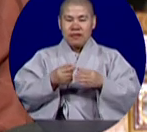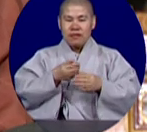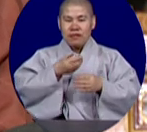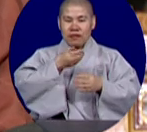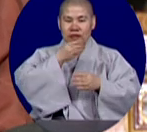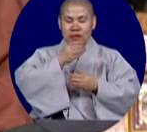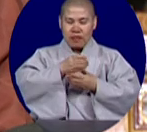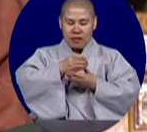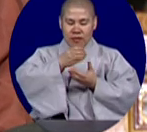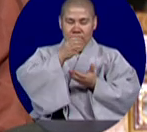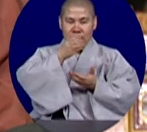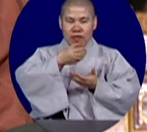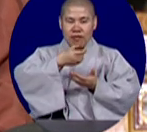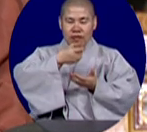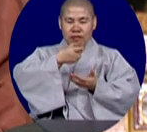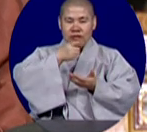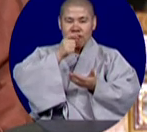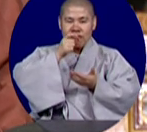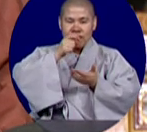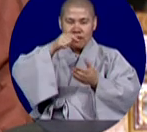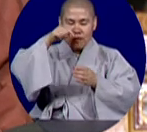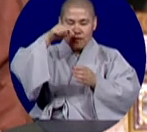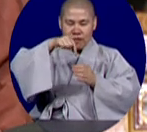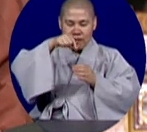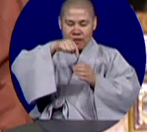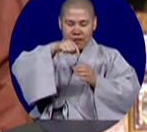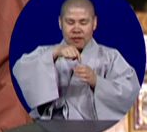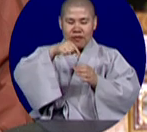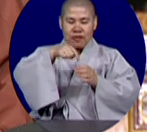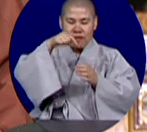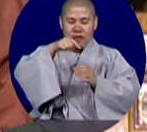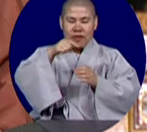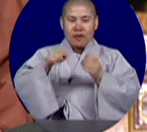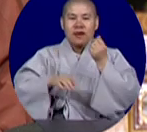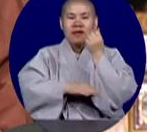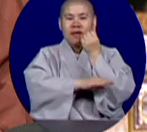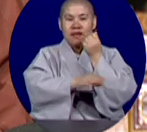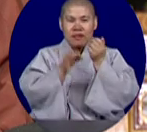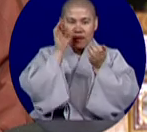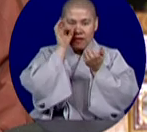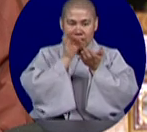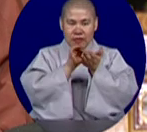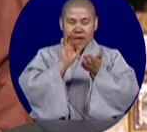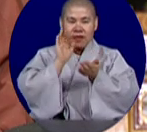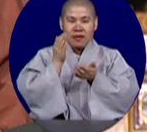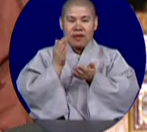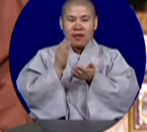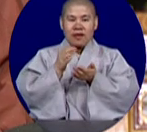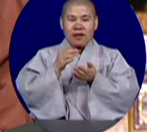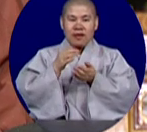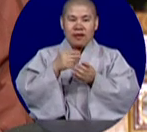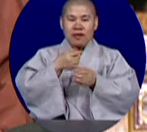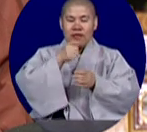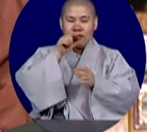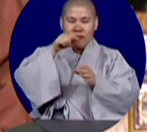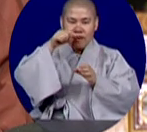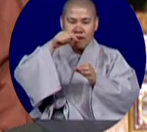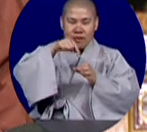여기 저 물 속에 손가락이 보이거든요. 그러니 물에 손가락이